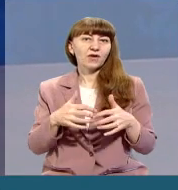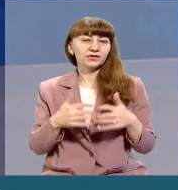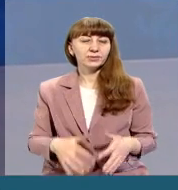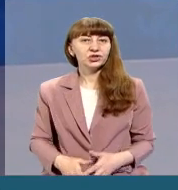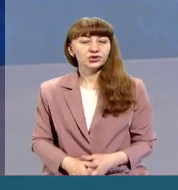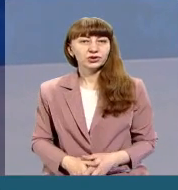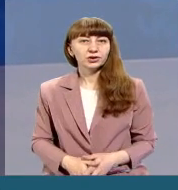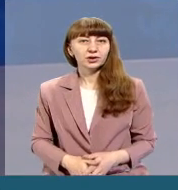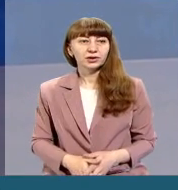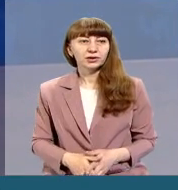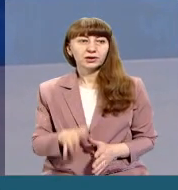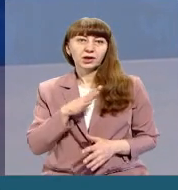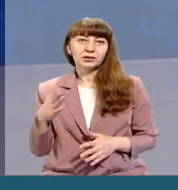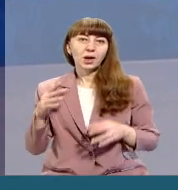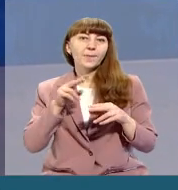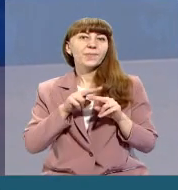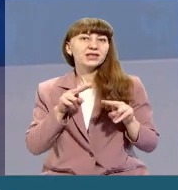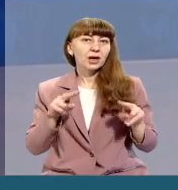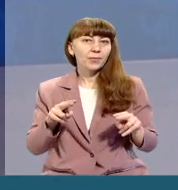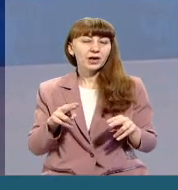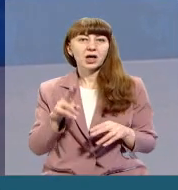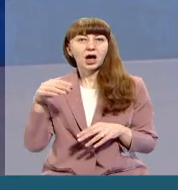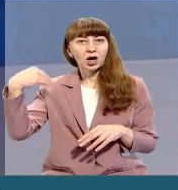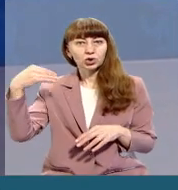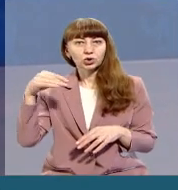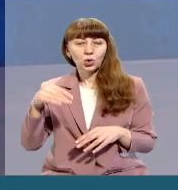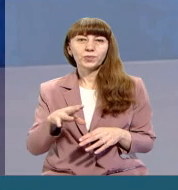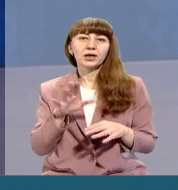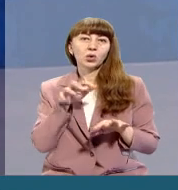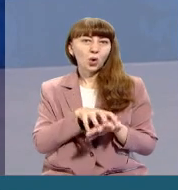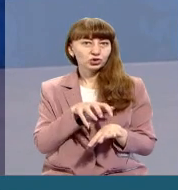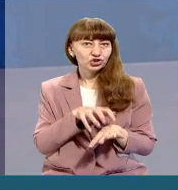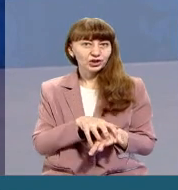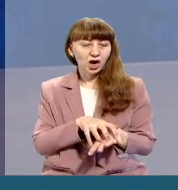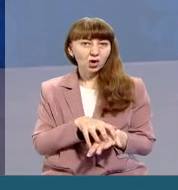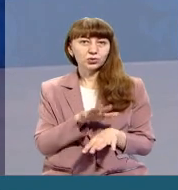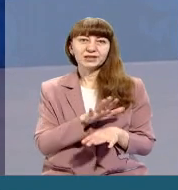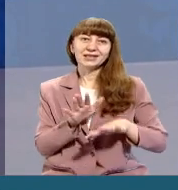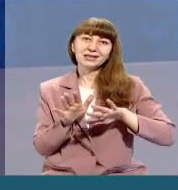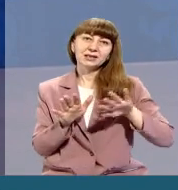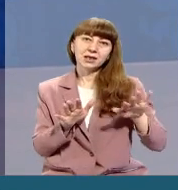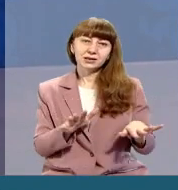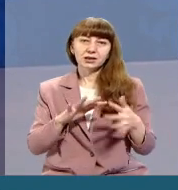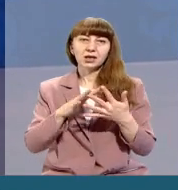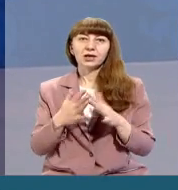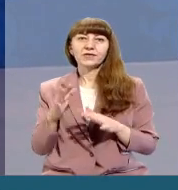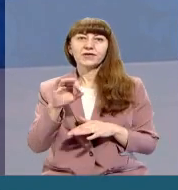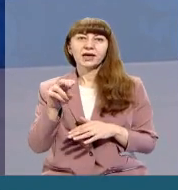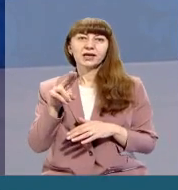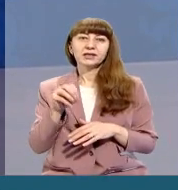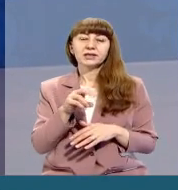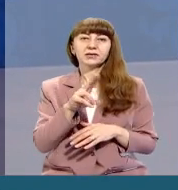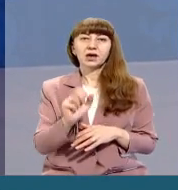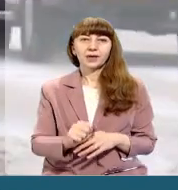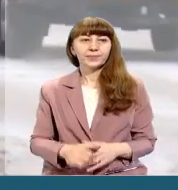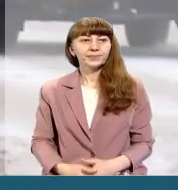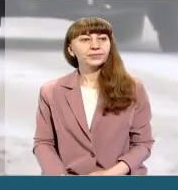ресов это со стороны Петропавловска со стороны Актобе со стороны Кокчетав и со стороны села видинска это на областной